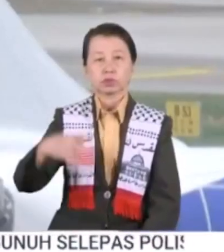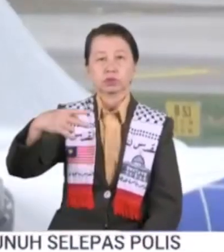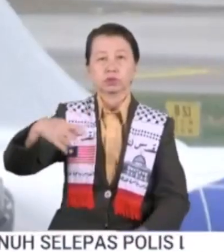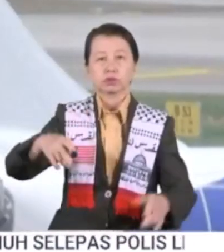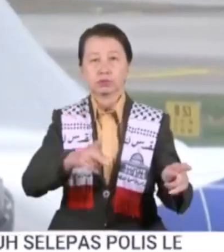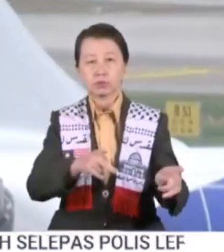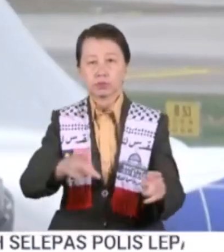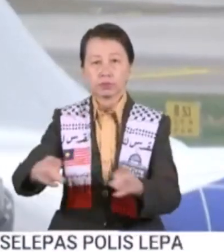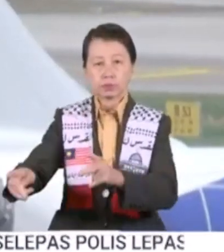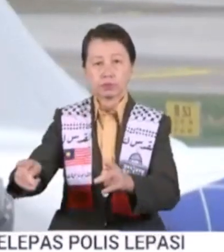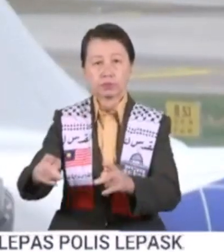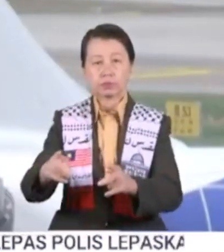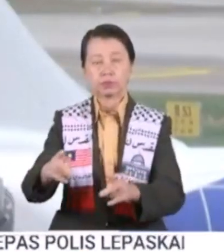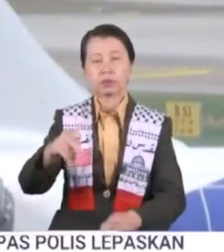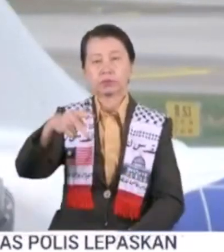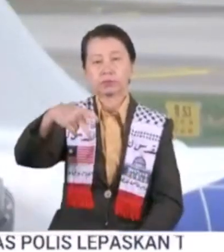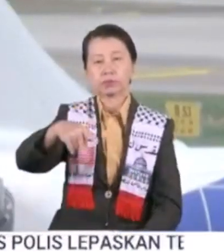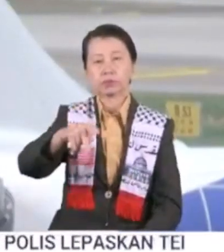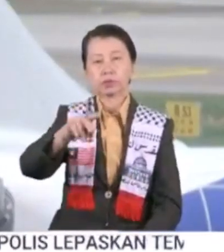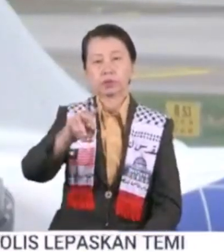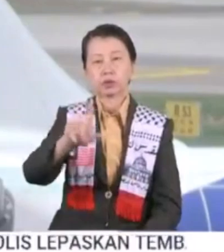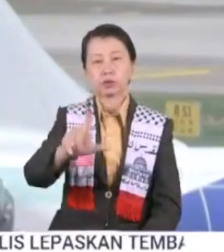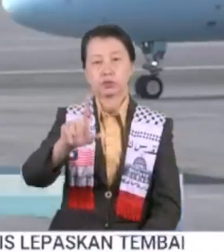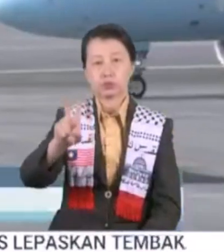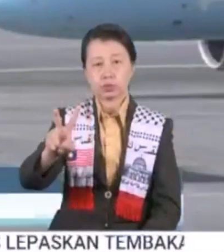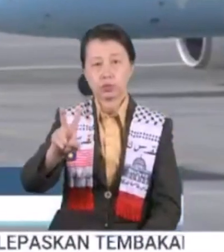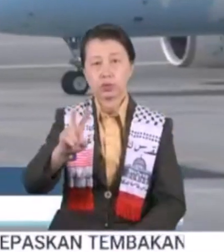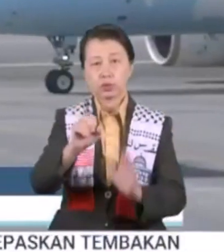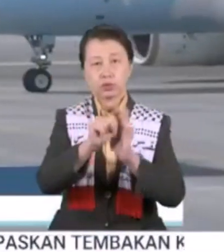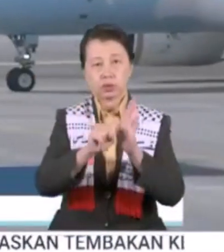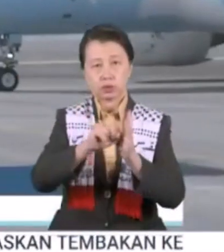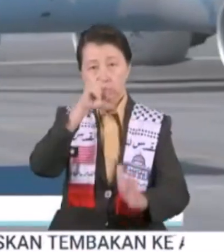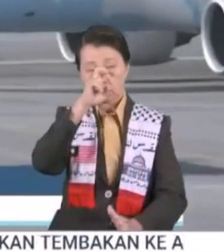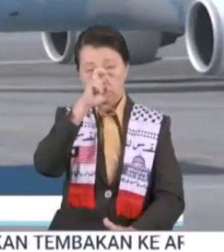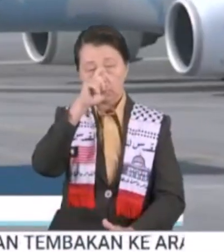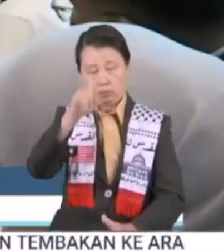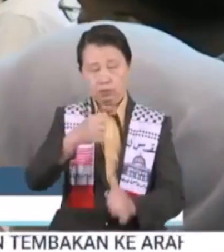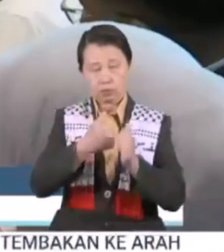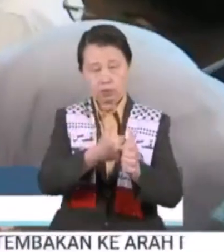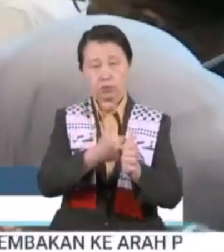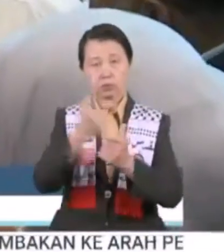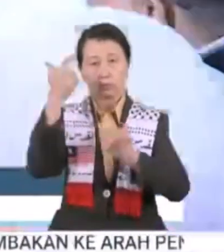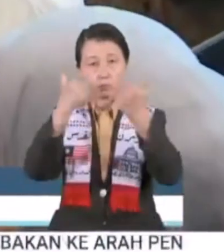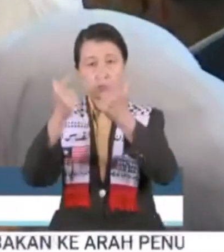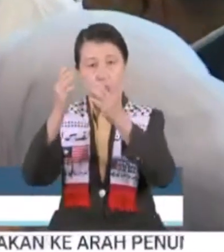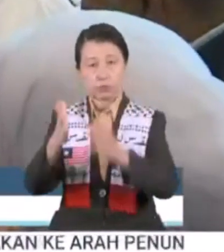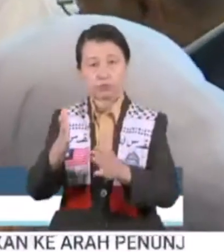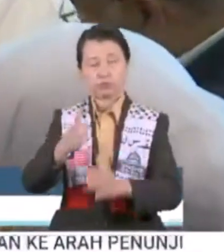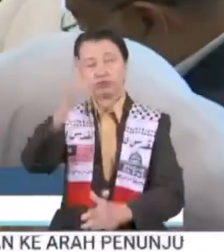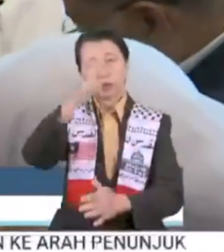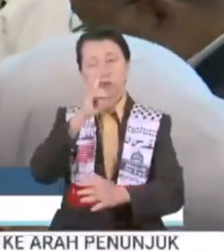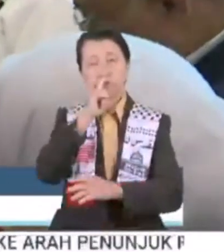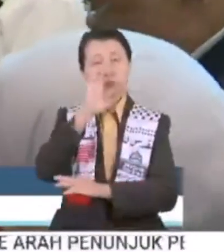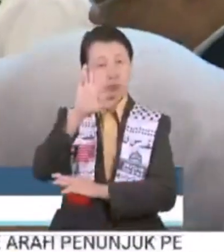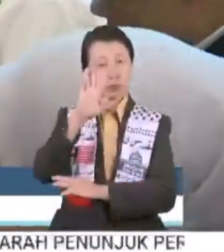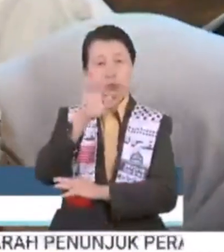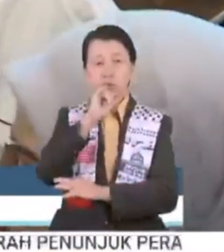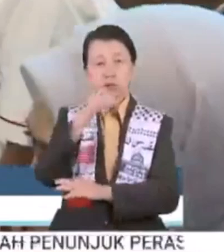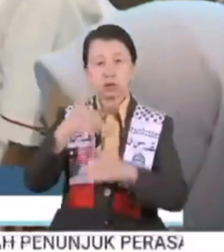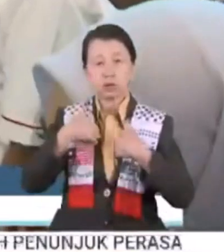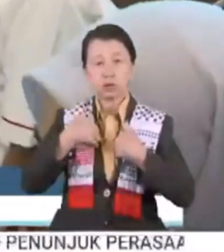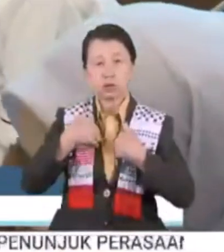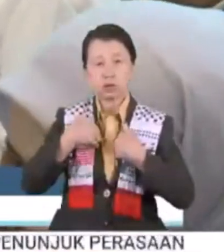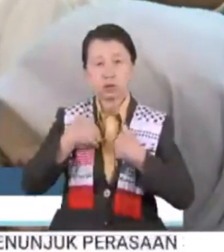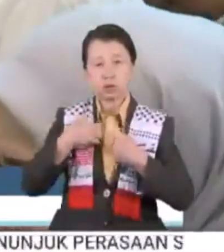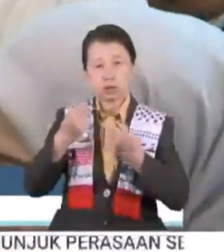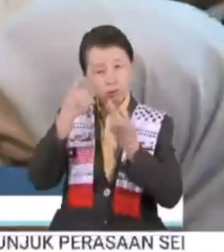pelaksanaan pelan liberalisasi visa PLV berserta syarat ketat yang perlu dipatuhi pelancong. Kerajaan beri jaminan tidak akan kompromi